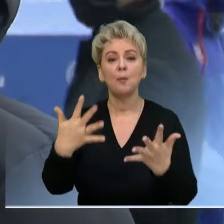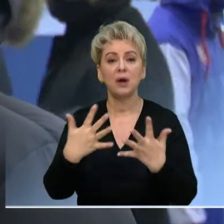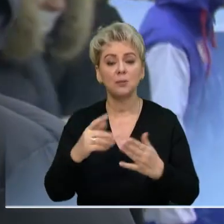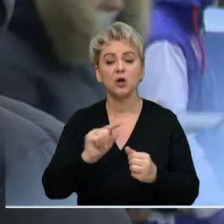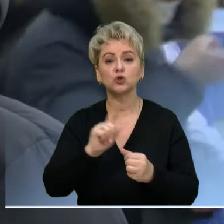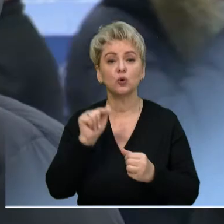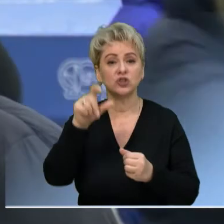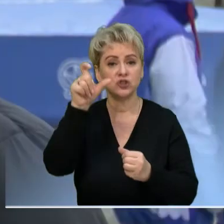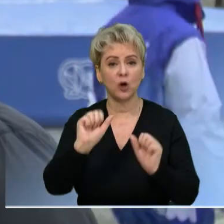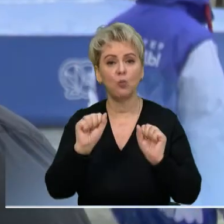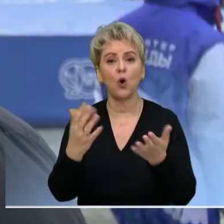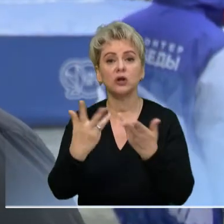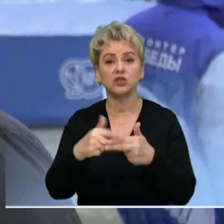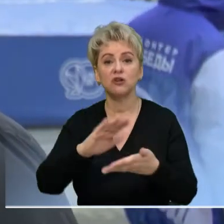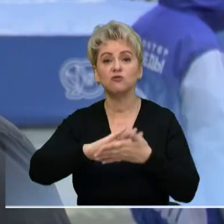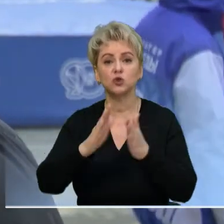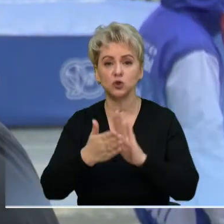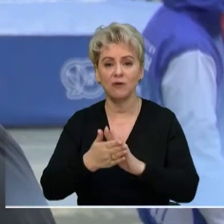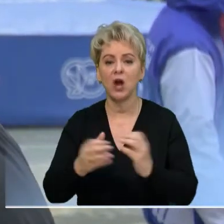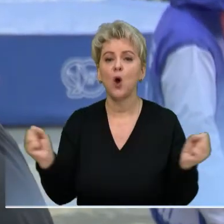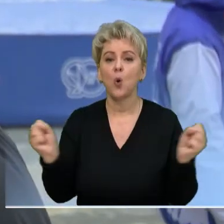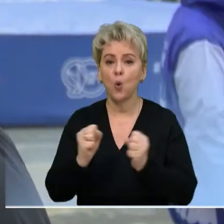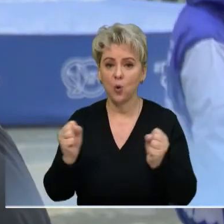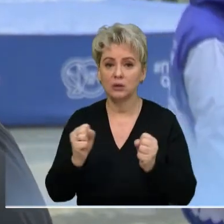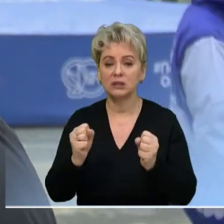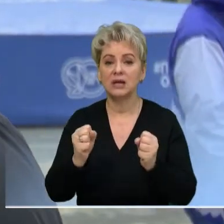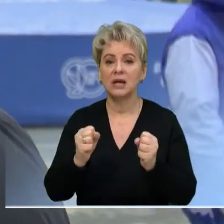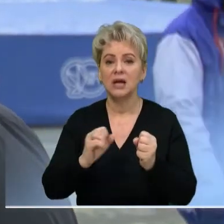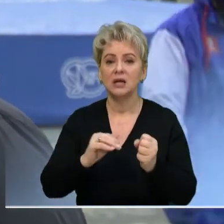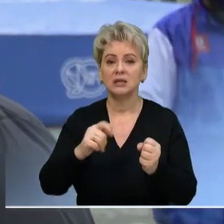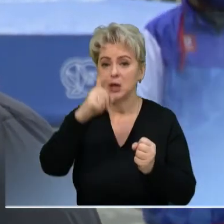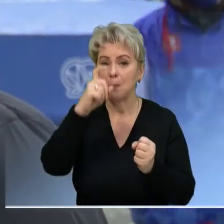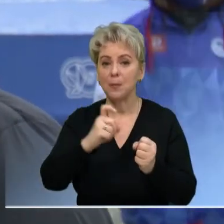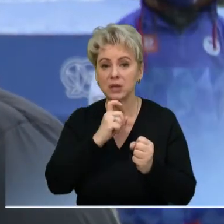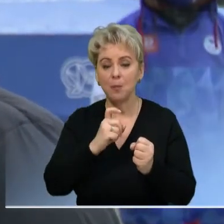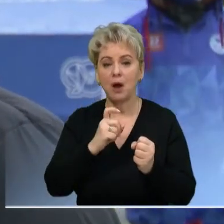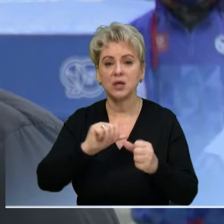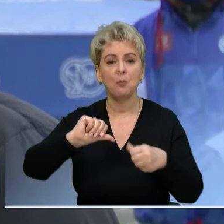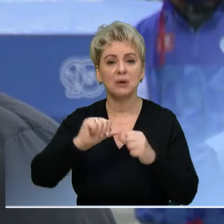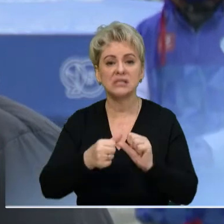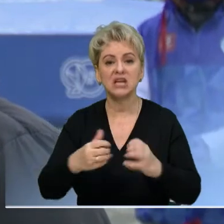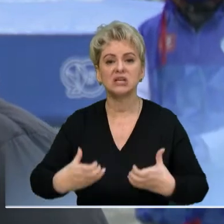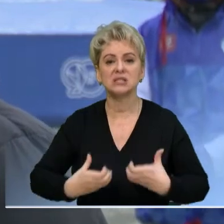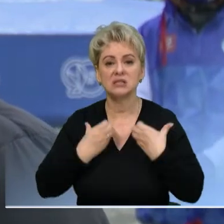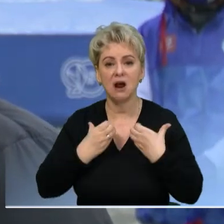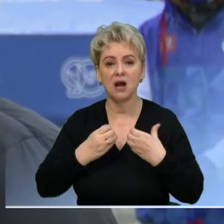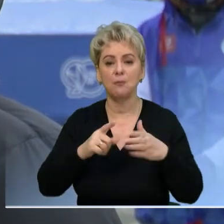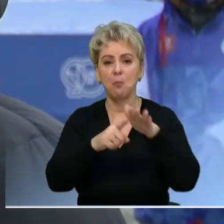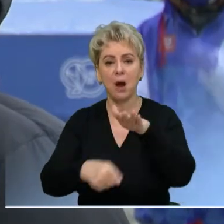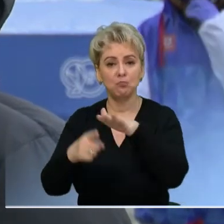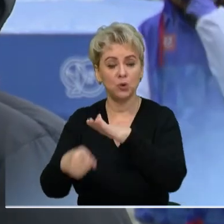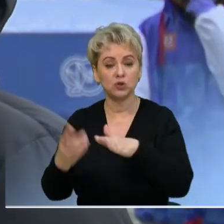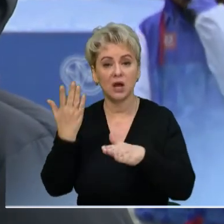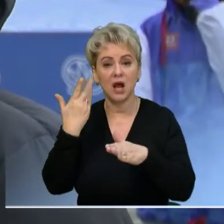человек мог рассчитывать, да, в условиях холода, в условиях неопределенности, в условиях постоянного страха, постоянных бомбежек,